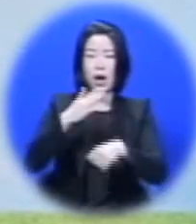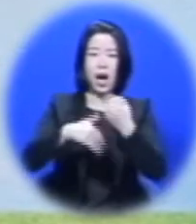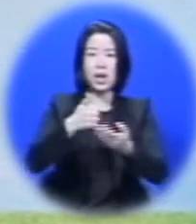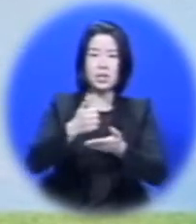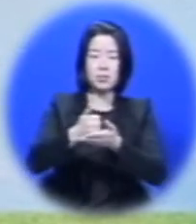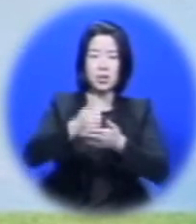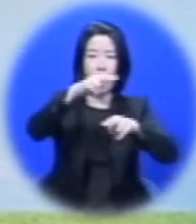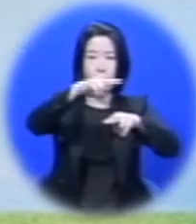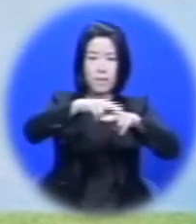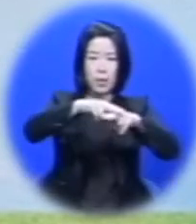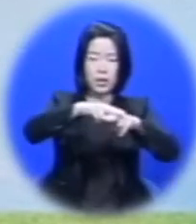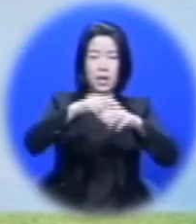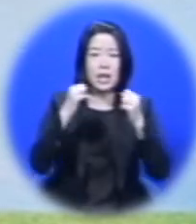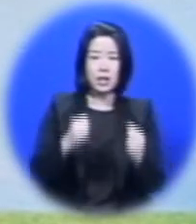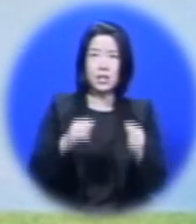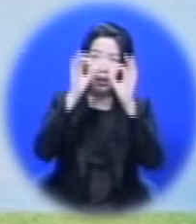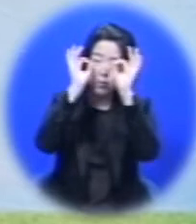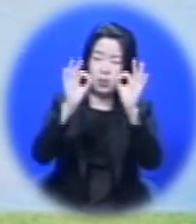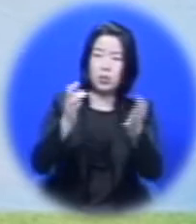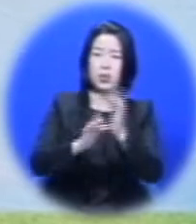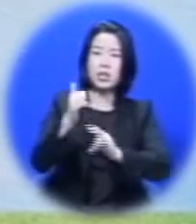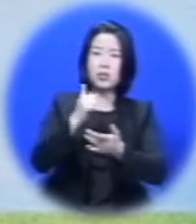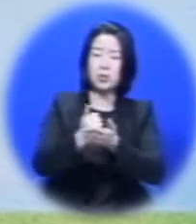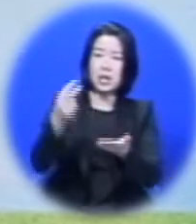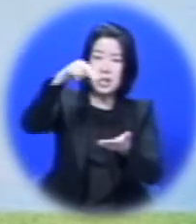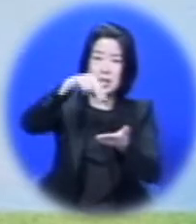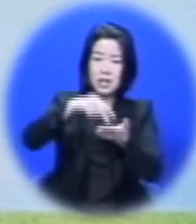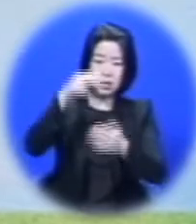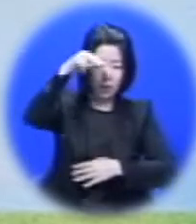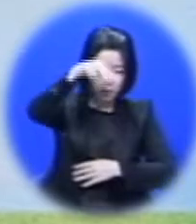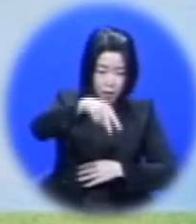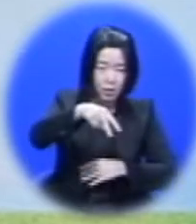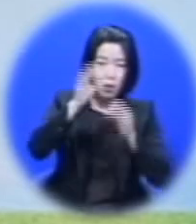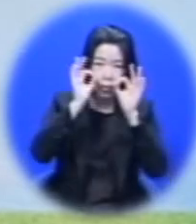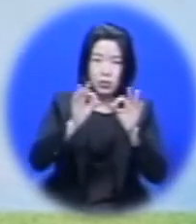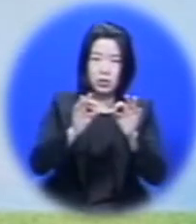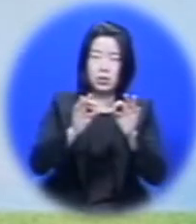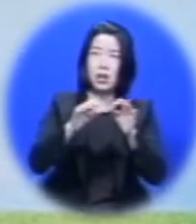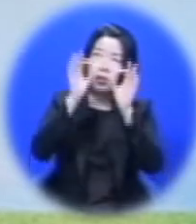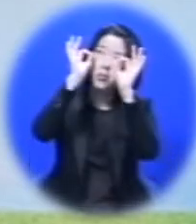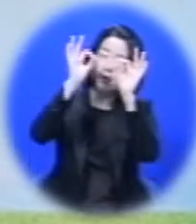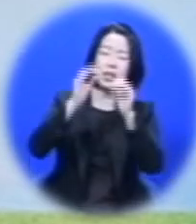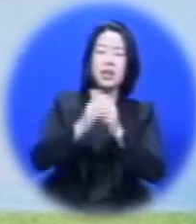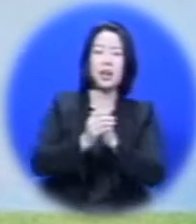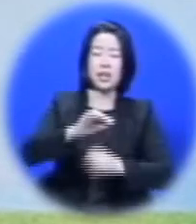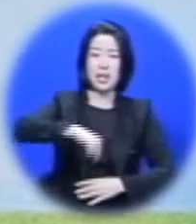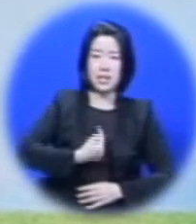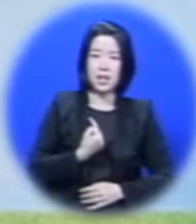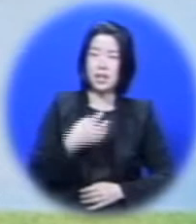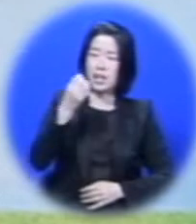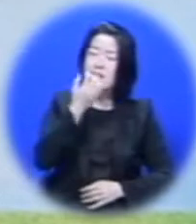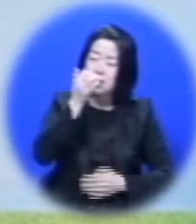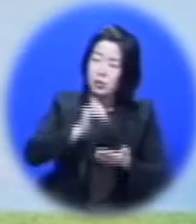하나님의 보좌에 계신 것을 보고 예수님이 일어나서 내려다보시는 것을 보게 되니까 자기에게 돌